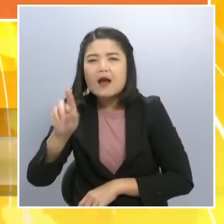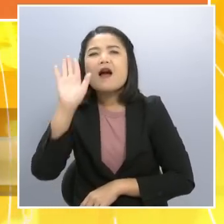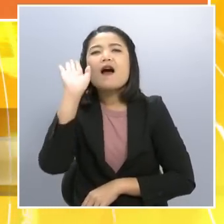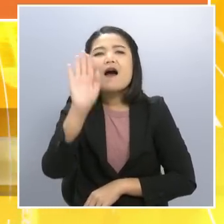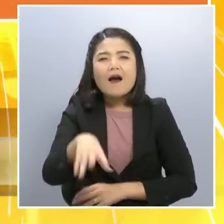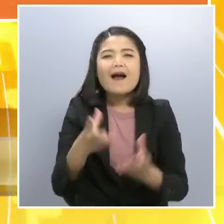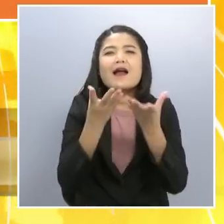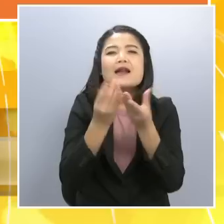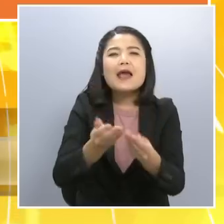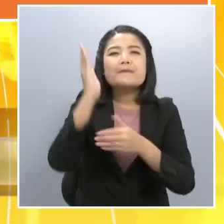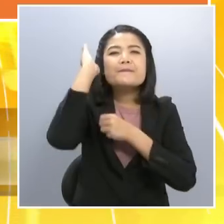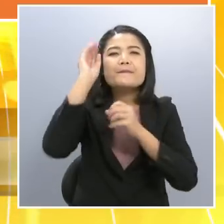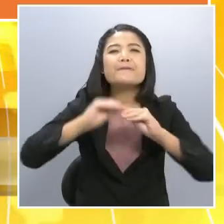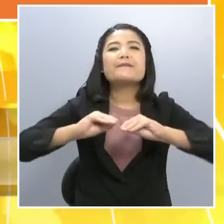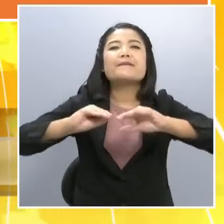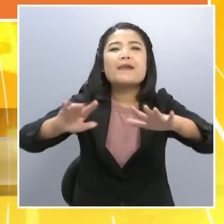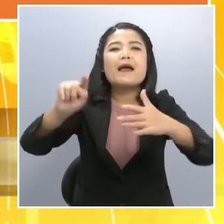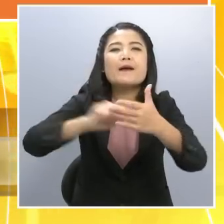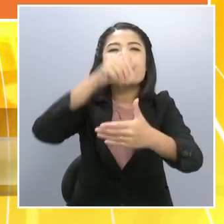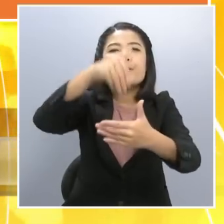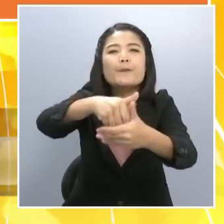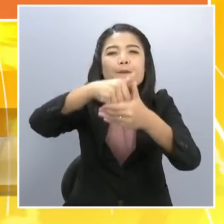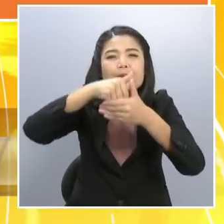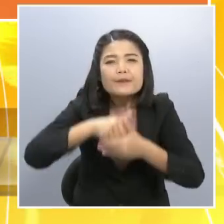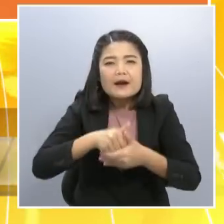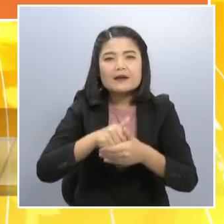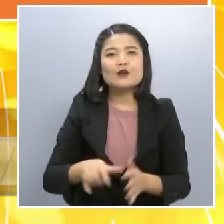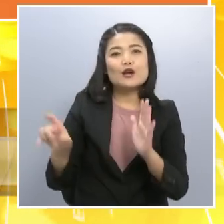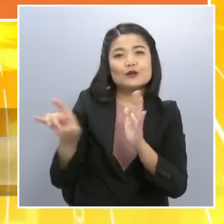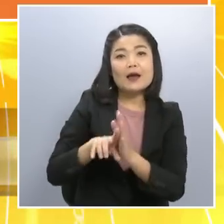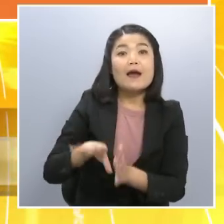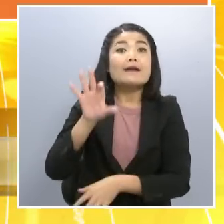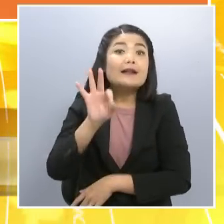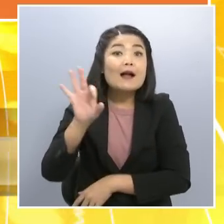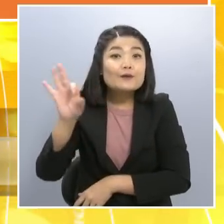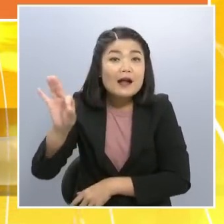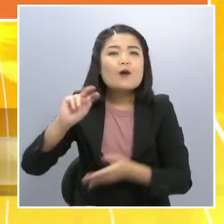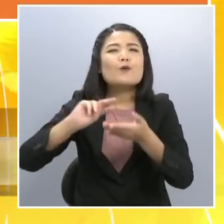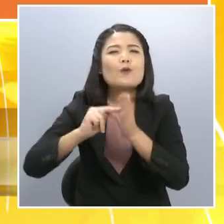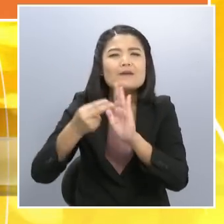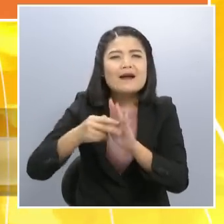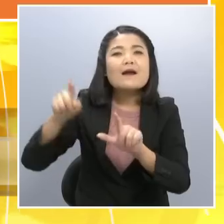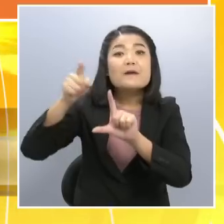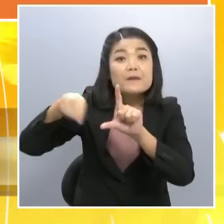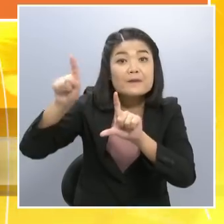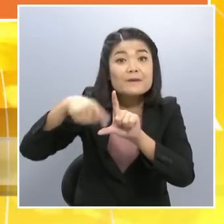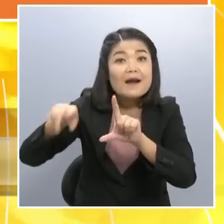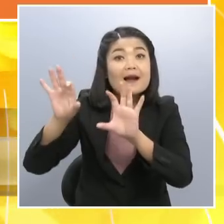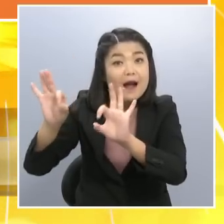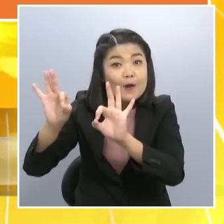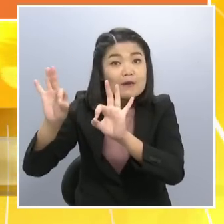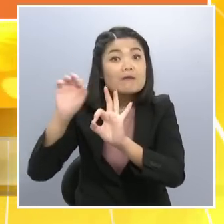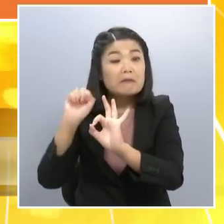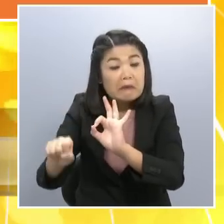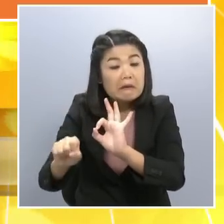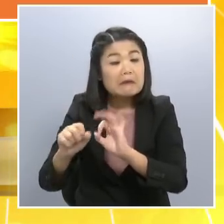เสียงนะคะ แล้วยังเลขท้าย2ตัว99 บางคนบอกเรียกว่าก้าวไกลไง99 9ไกล99 9ไกลนั่นคิ